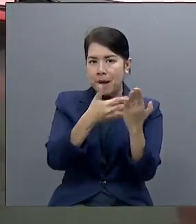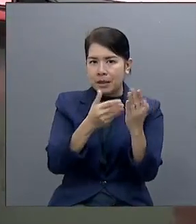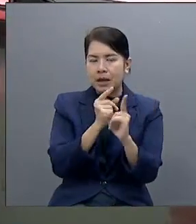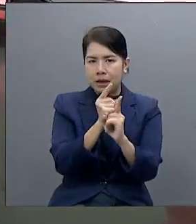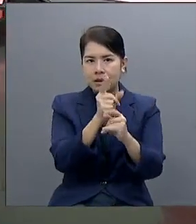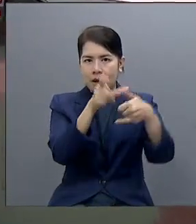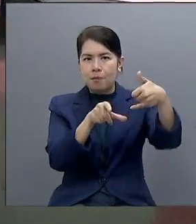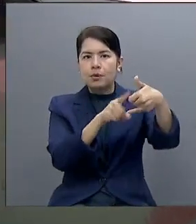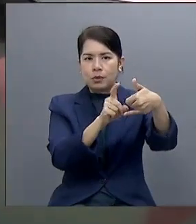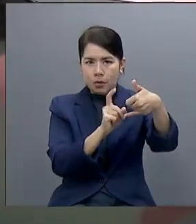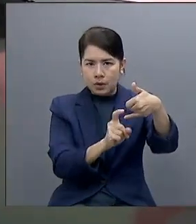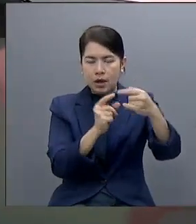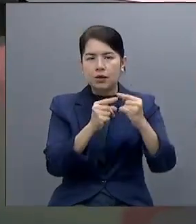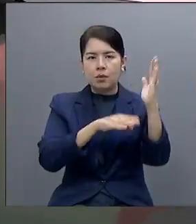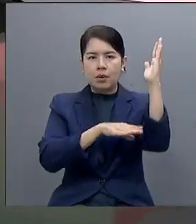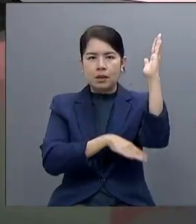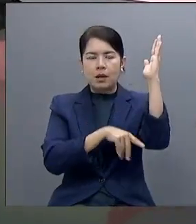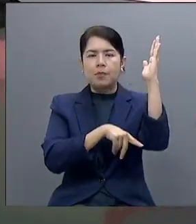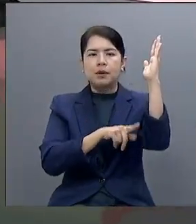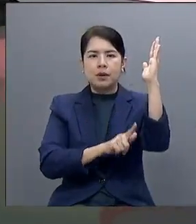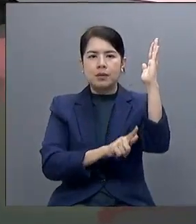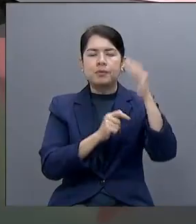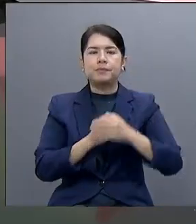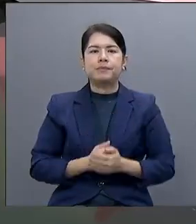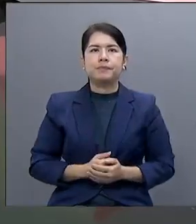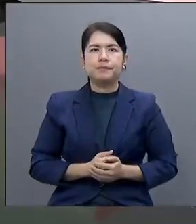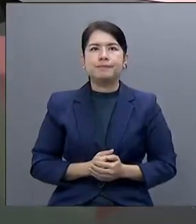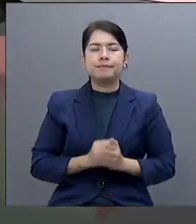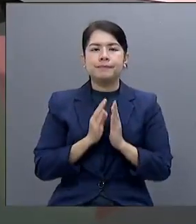ะโหมดจังหวัดพัทลุงครับคุณพรวดีคุณจิรชาตาครับ ขอบคุณคุณสนธยาค่ะ